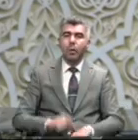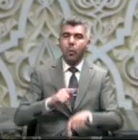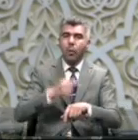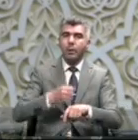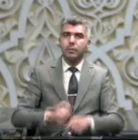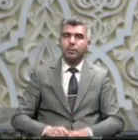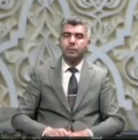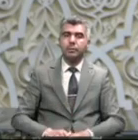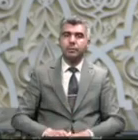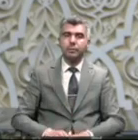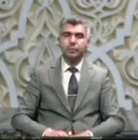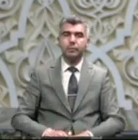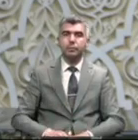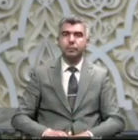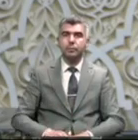الوقت